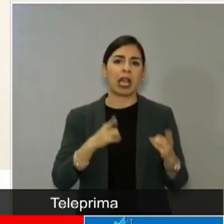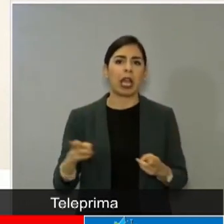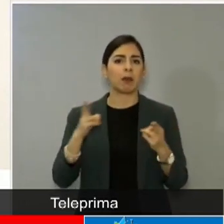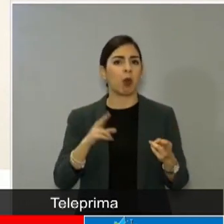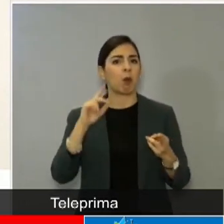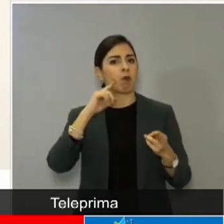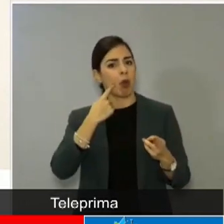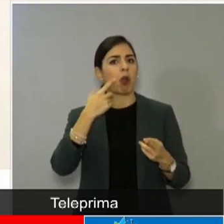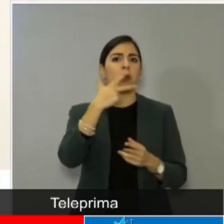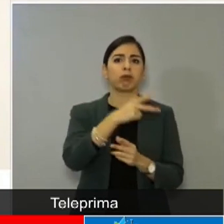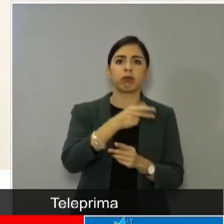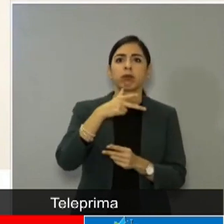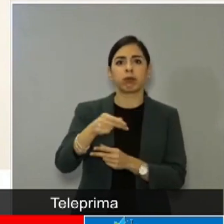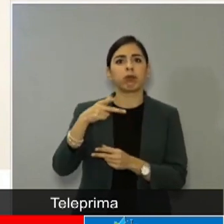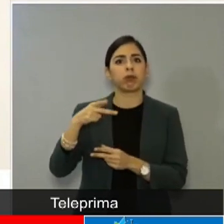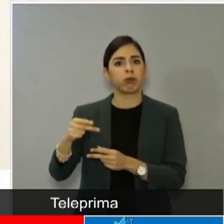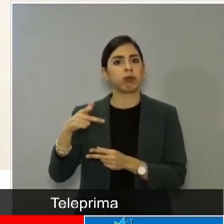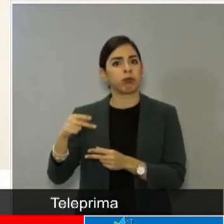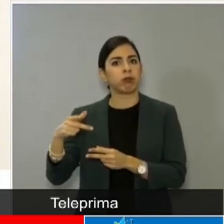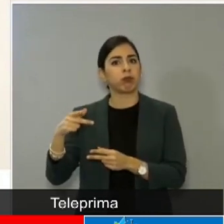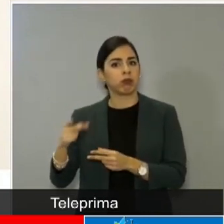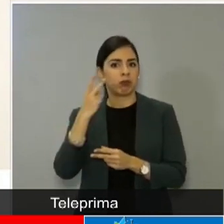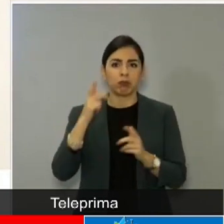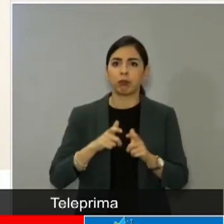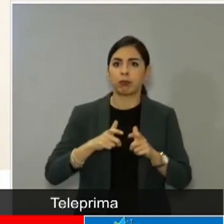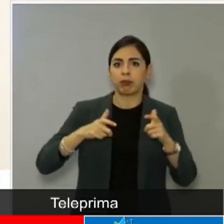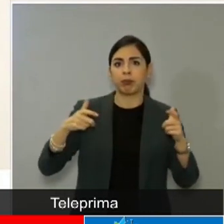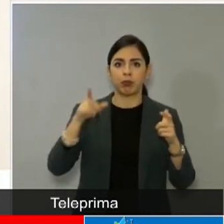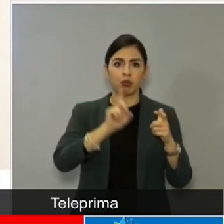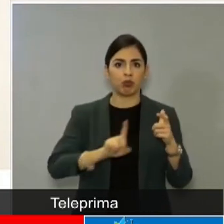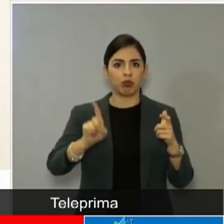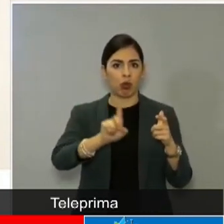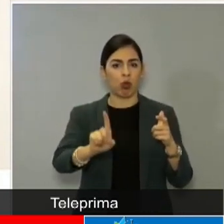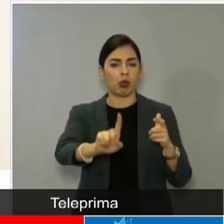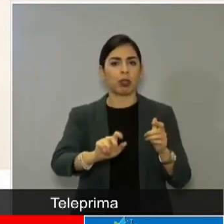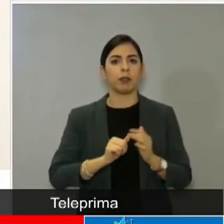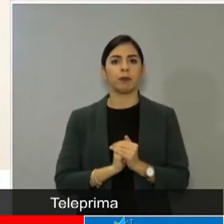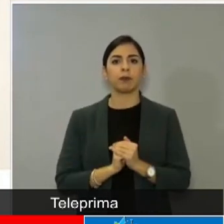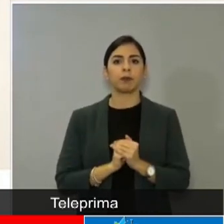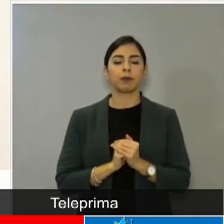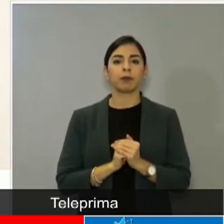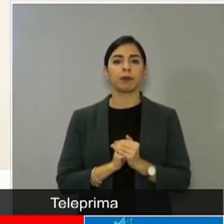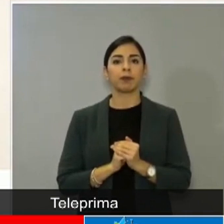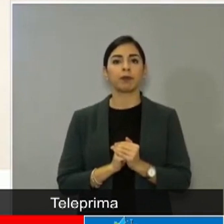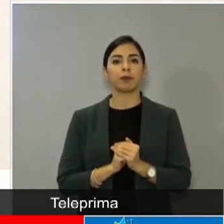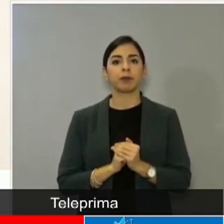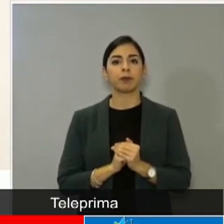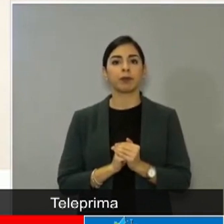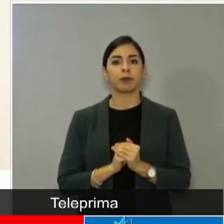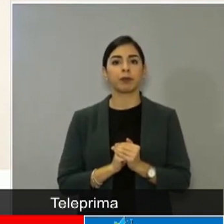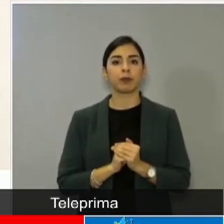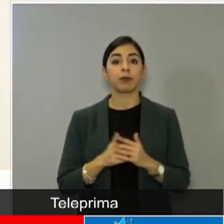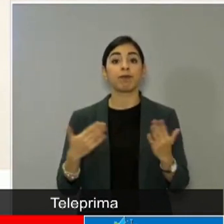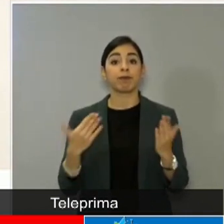accettabili e le somministrazioni stanno aumentando costantemente. Il